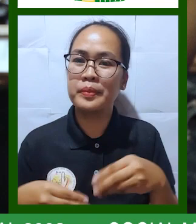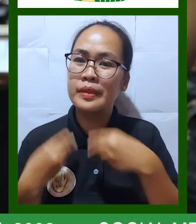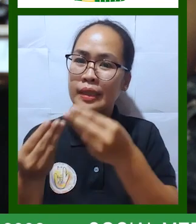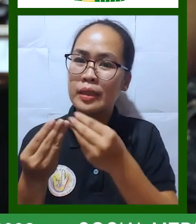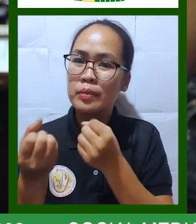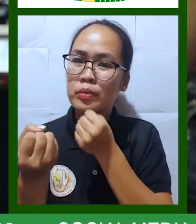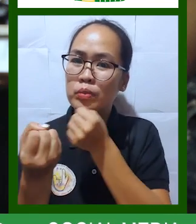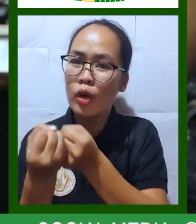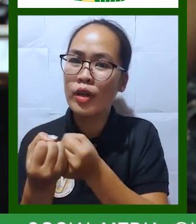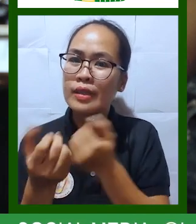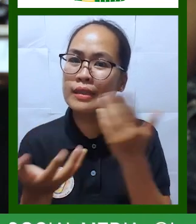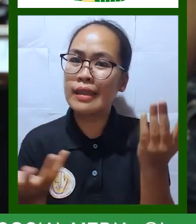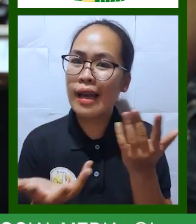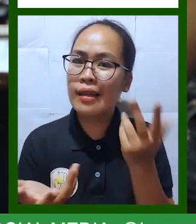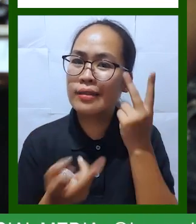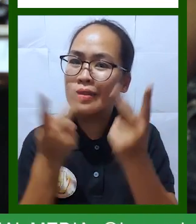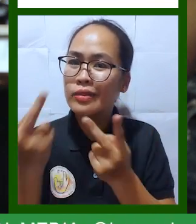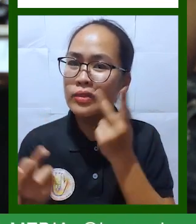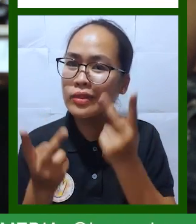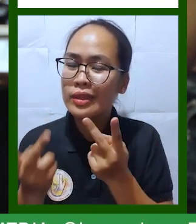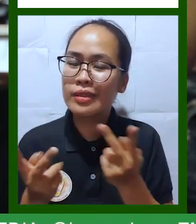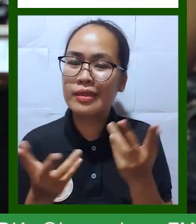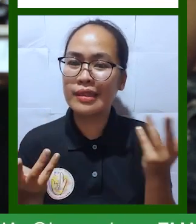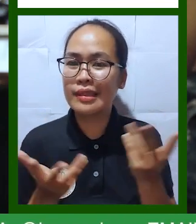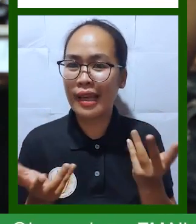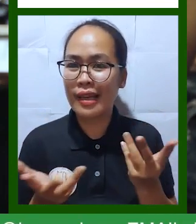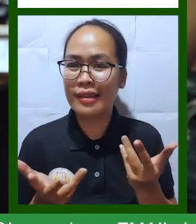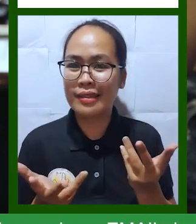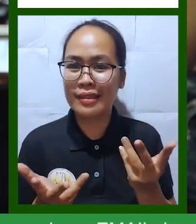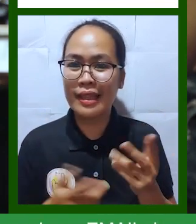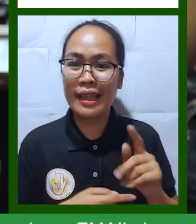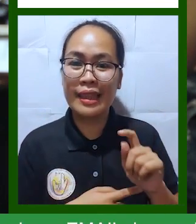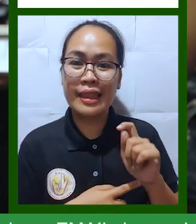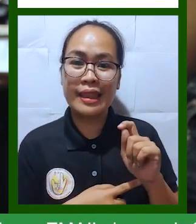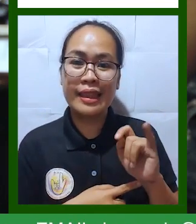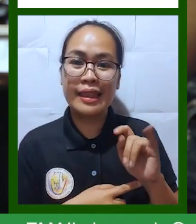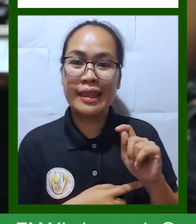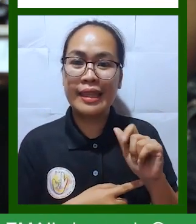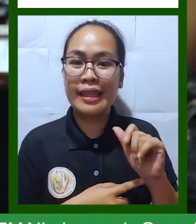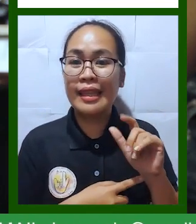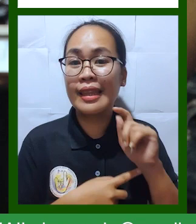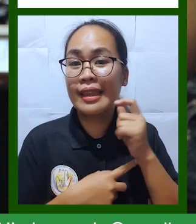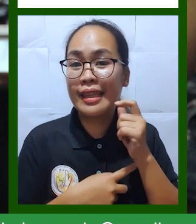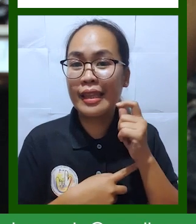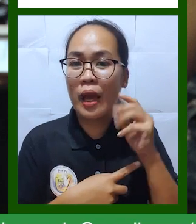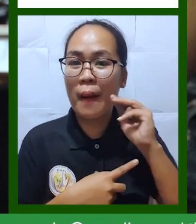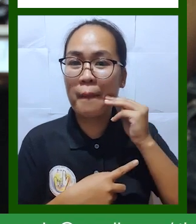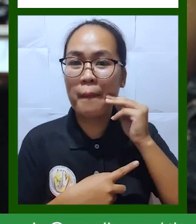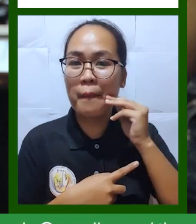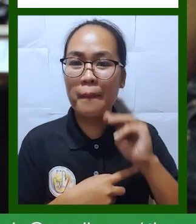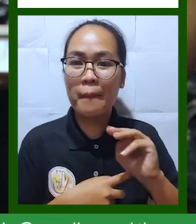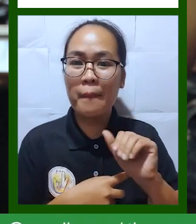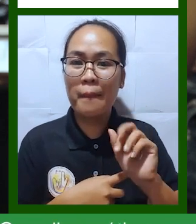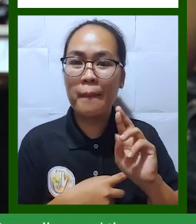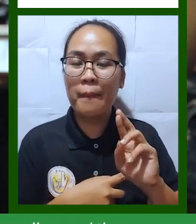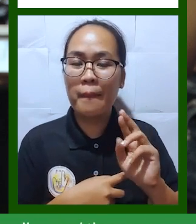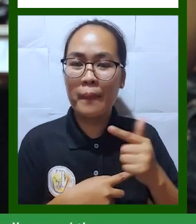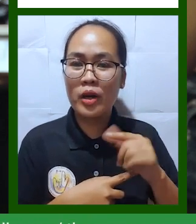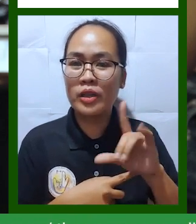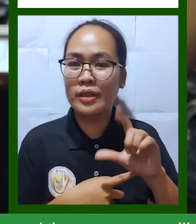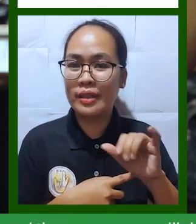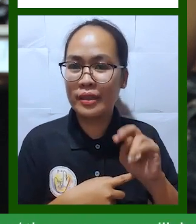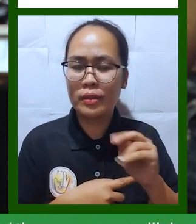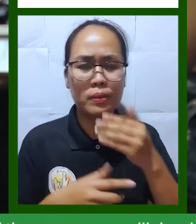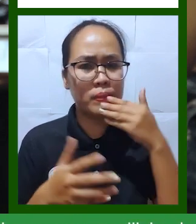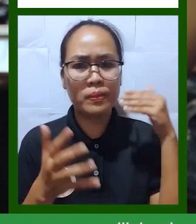ating suporta at pagpasyal rin natin sa kina Tita Marge Lim, no, isa sa ating kabarangay na magaling